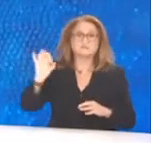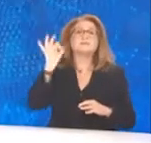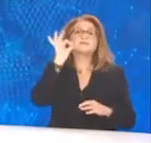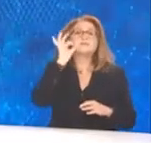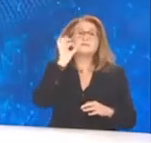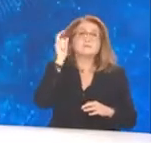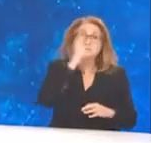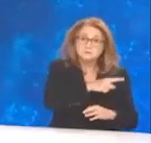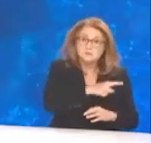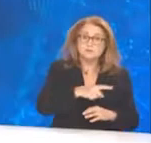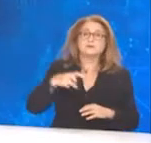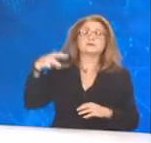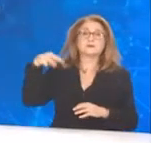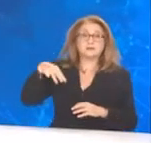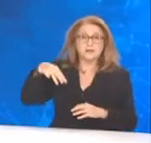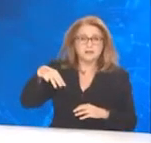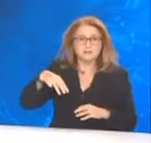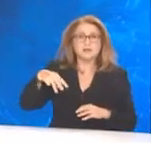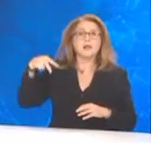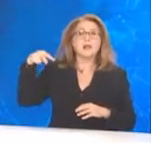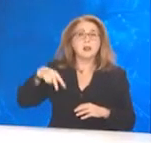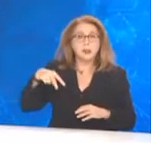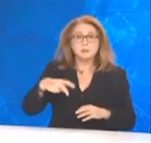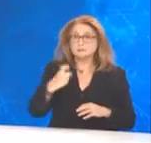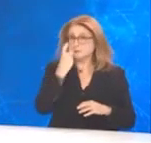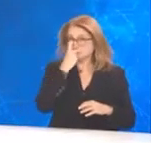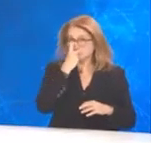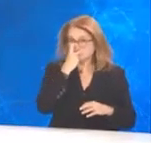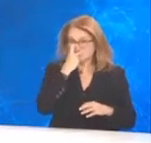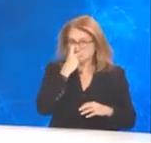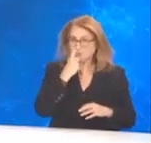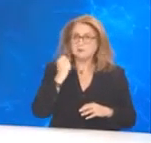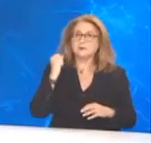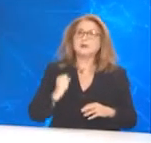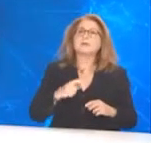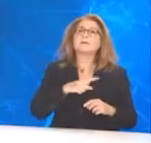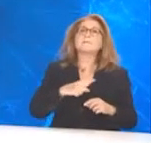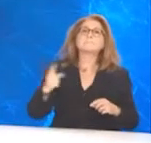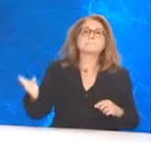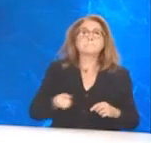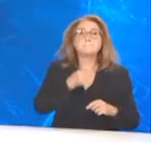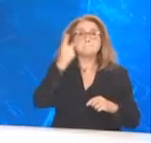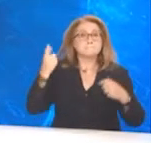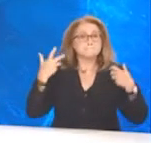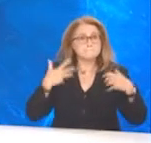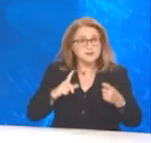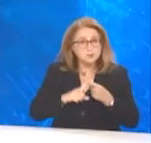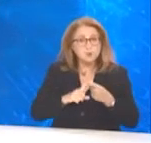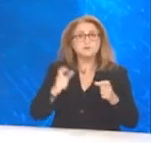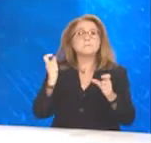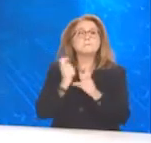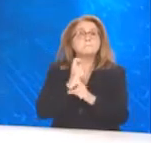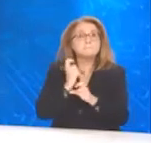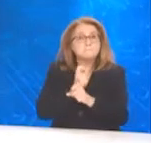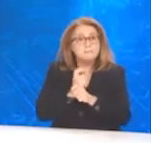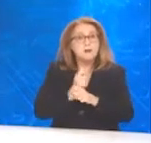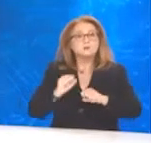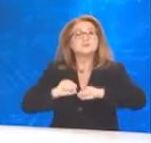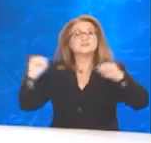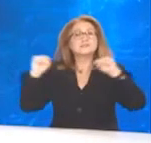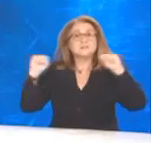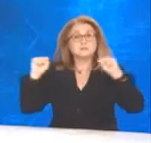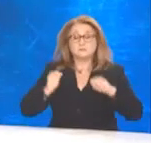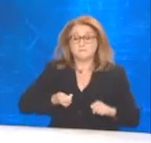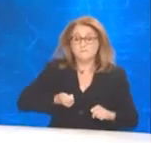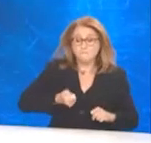Θεσσαλονίκης, Χαλκιδικής, Λάρισας και Κέρκυρας και στους δήμους Μυκόνου, Πάρου, Σαντορίνης,